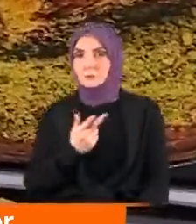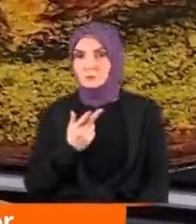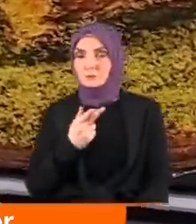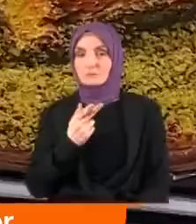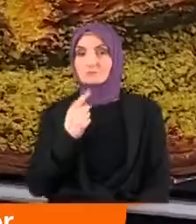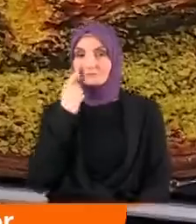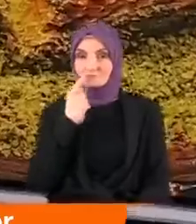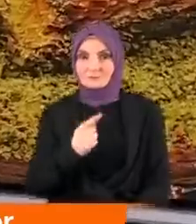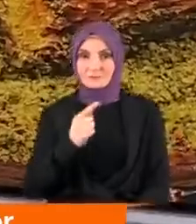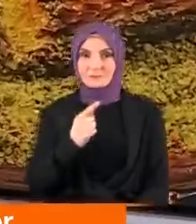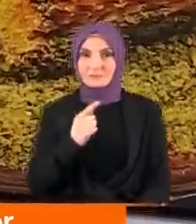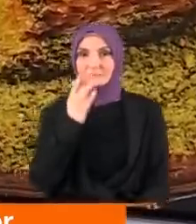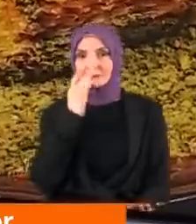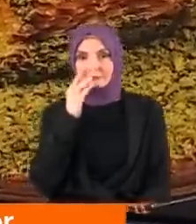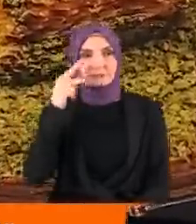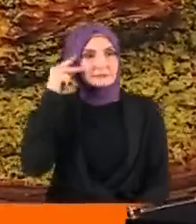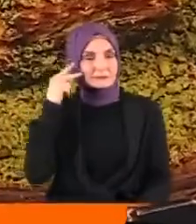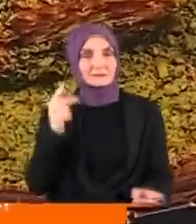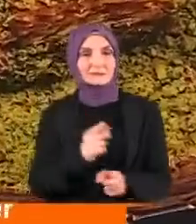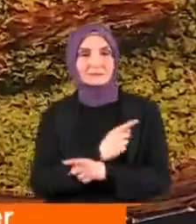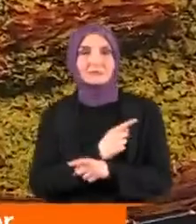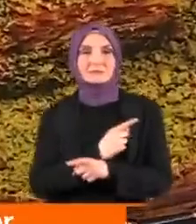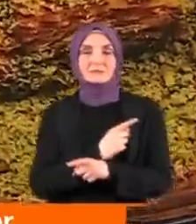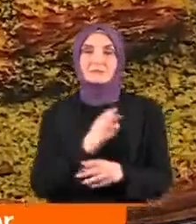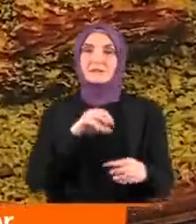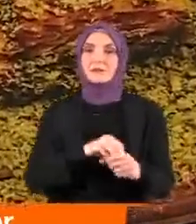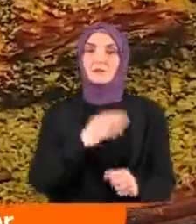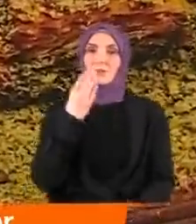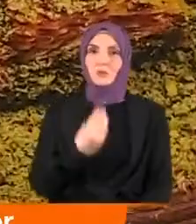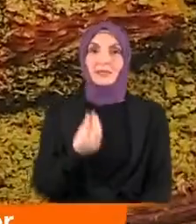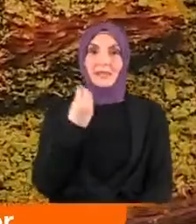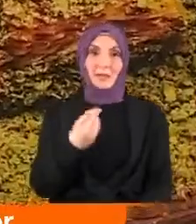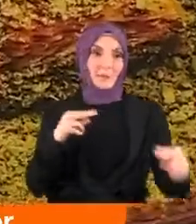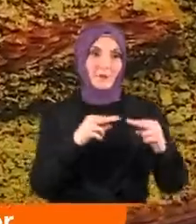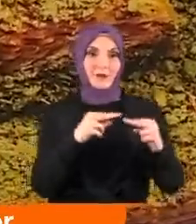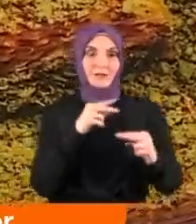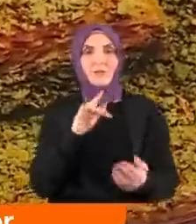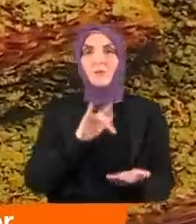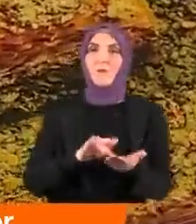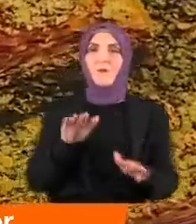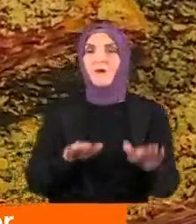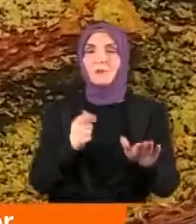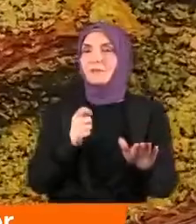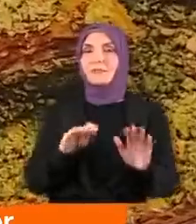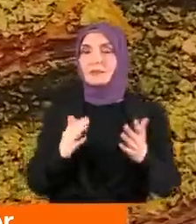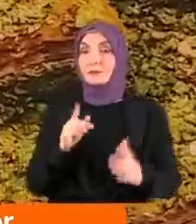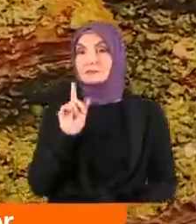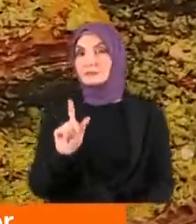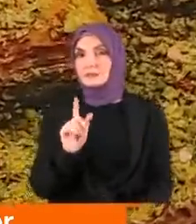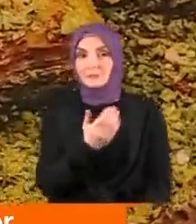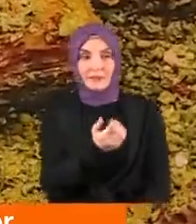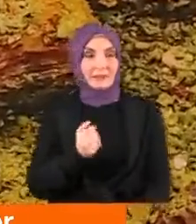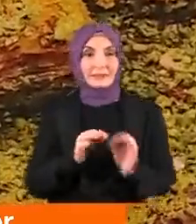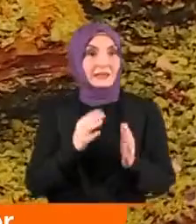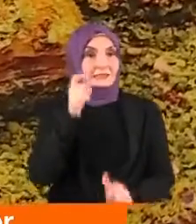noktada biraz hile hurda giriyor tabii işe. Peki iyi baklavanın ortalama fiyatı ne olmalı ve alırken neye dikkat etmeli? Ve